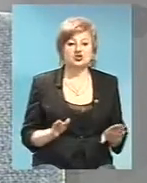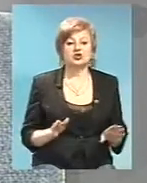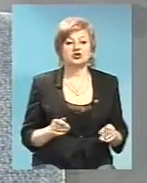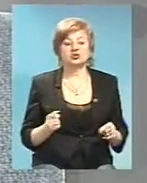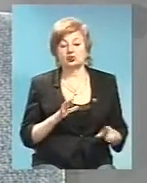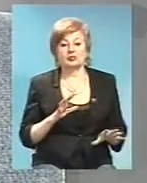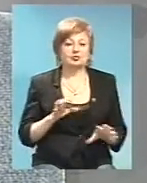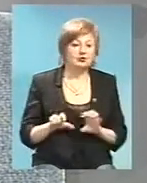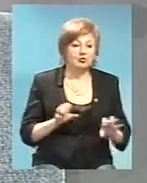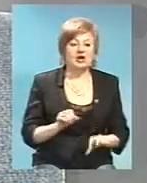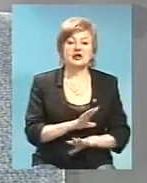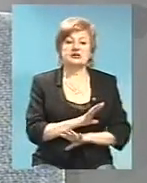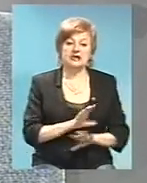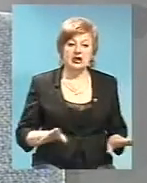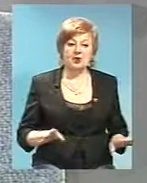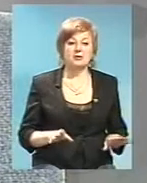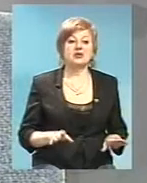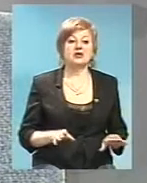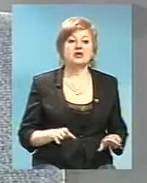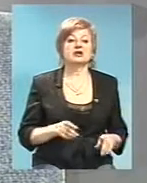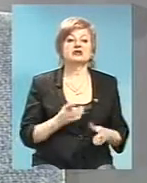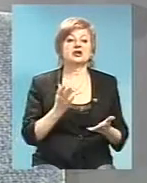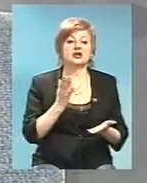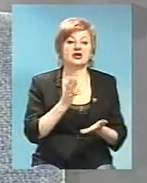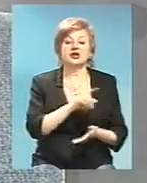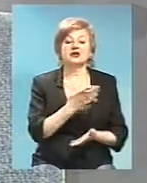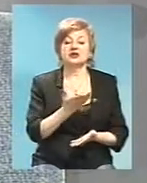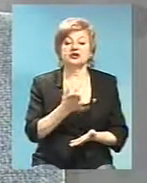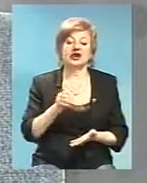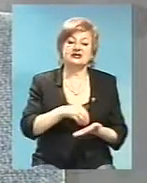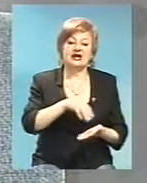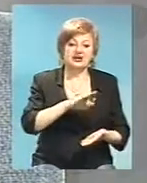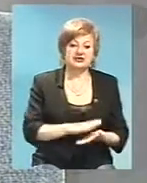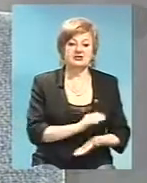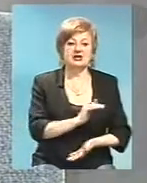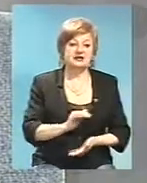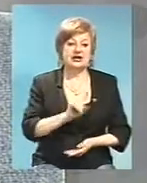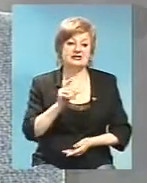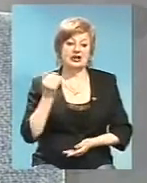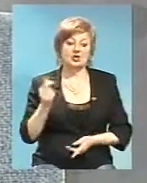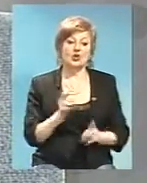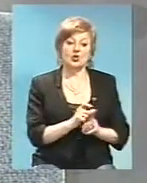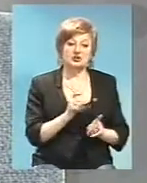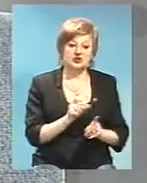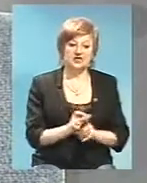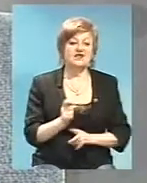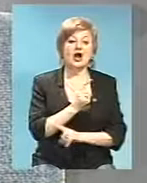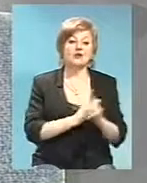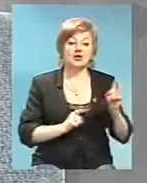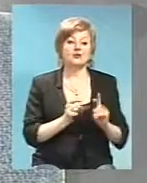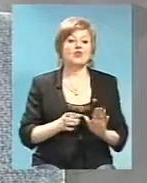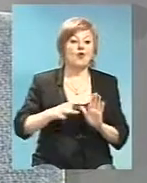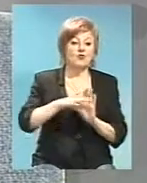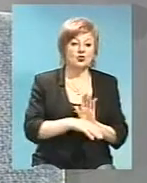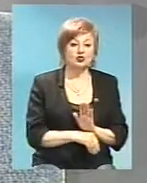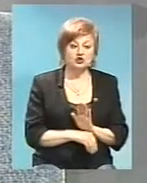там покупка тієї ж самої реєстрації. Ну, тобто, за її словами, ця реформа тільки впроваджується, і